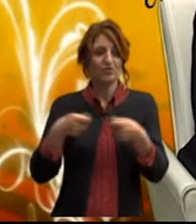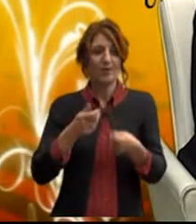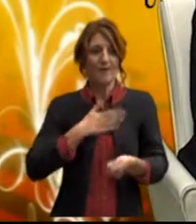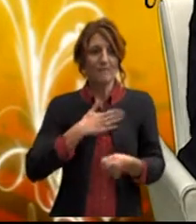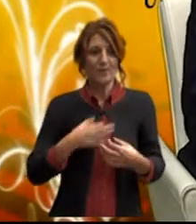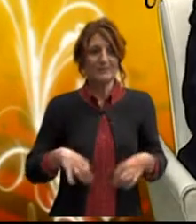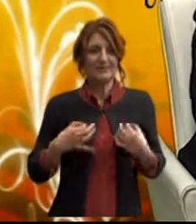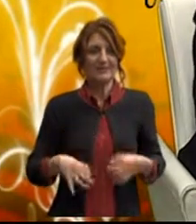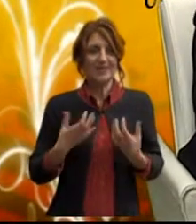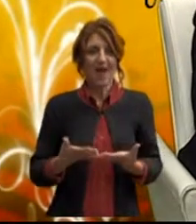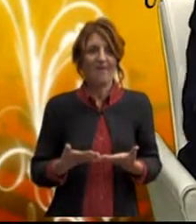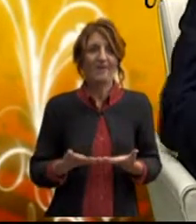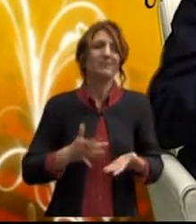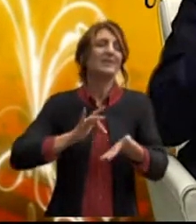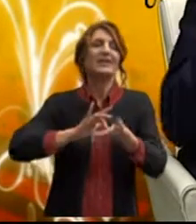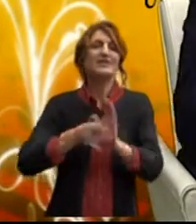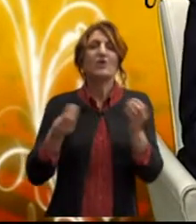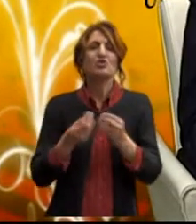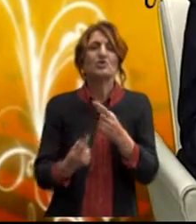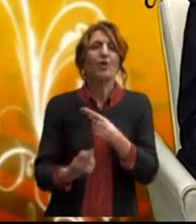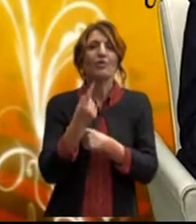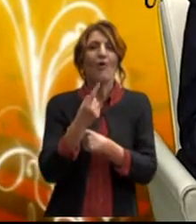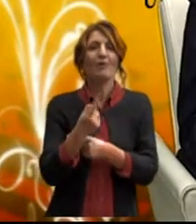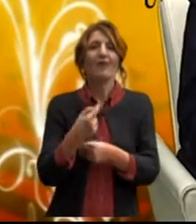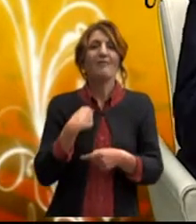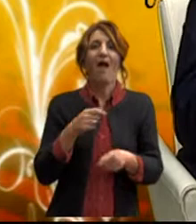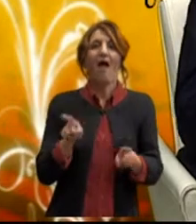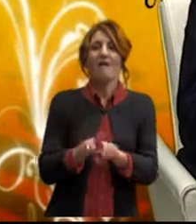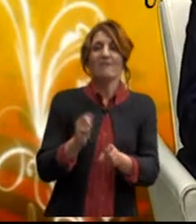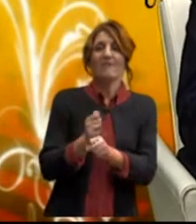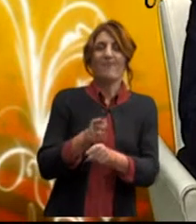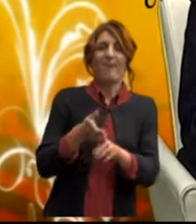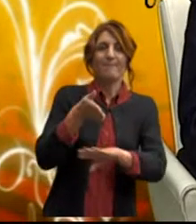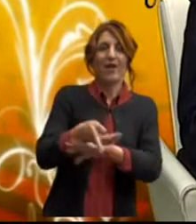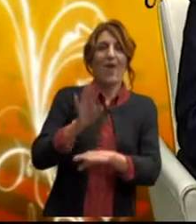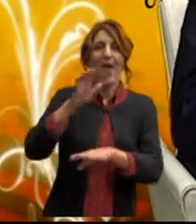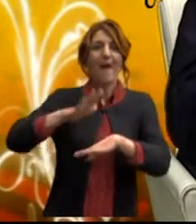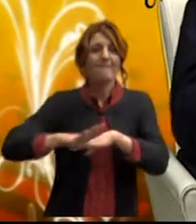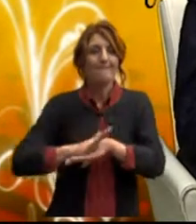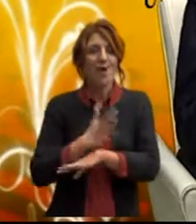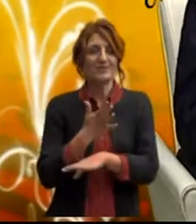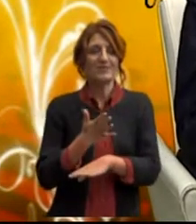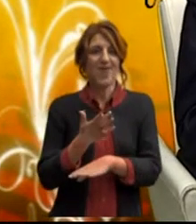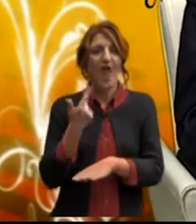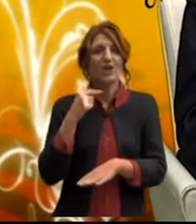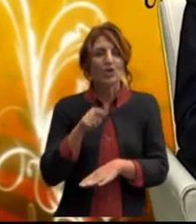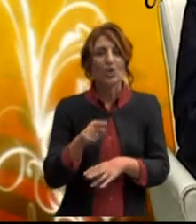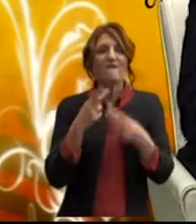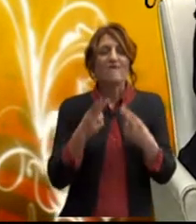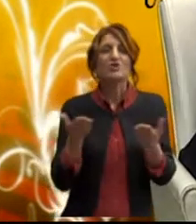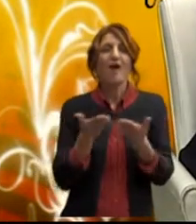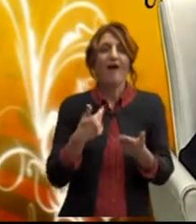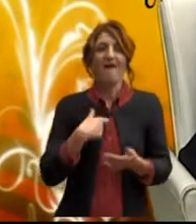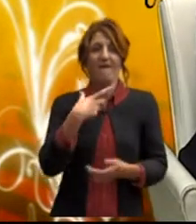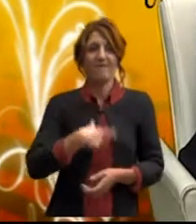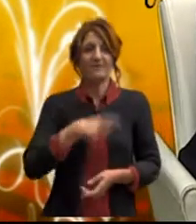sve što nam se događa, mi reagiramo emocijama. Emocije su izačin životu, ali one nas bitno određuju. I